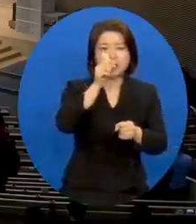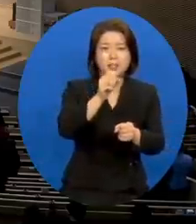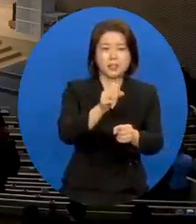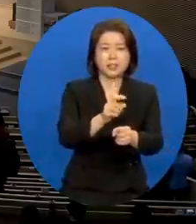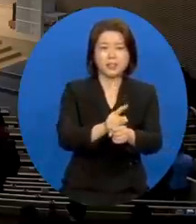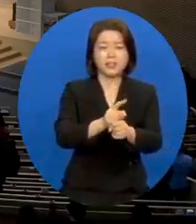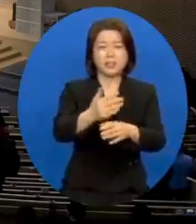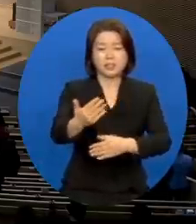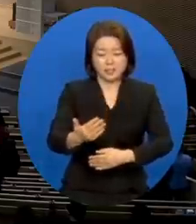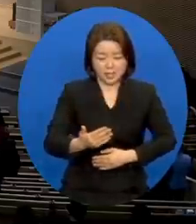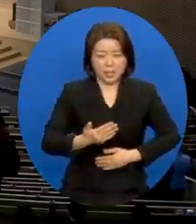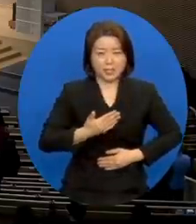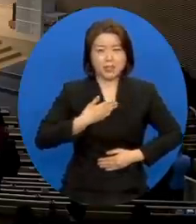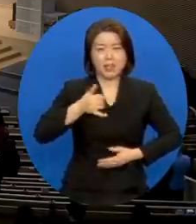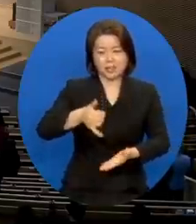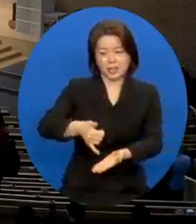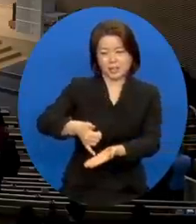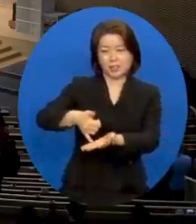we